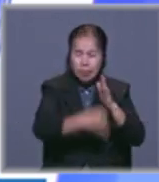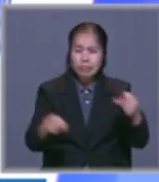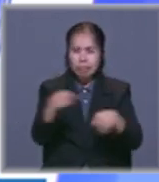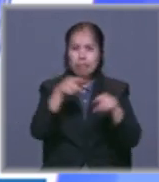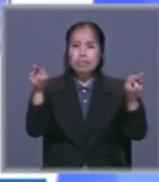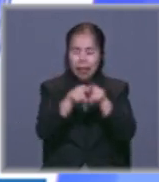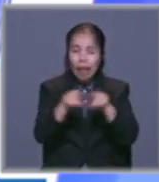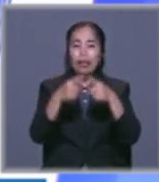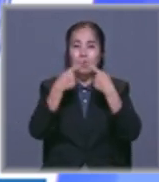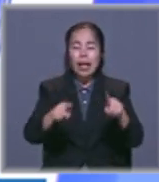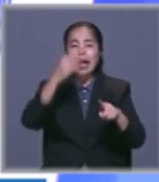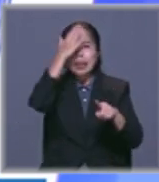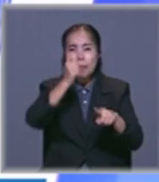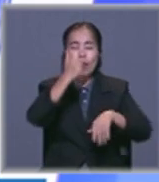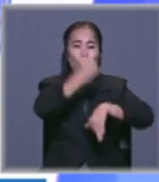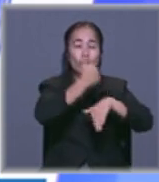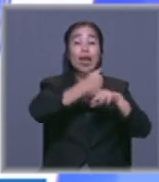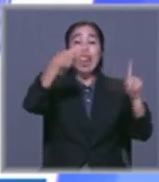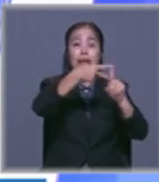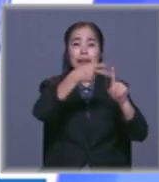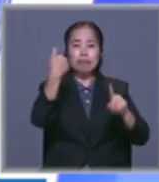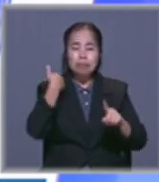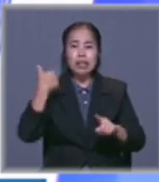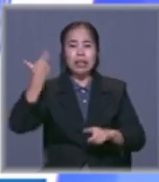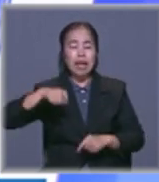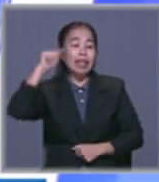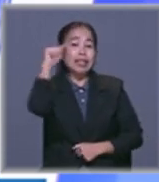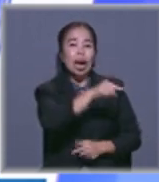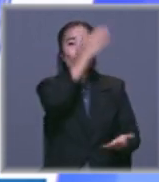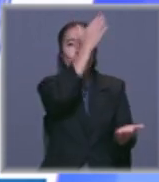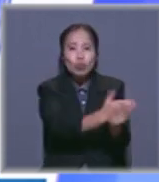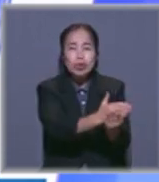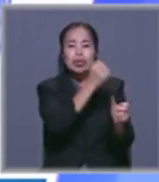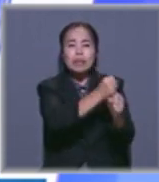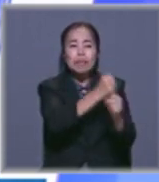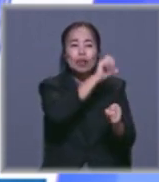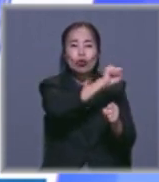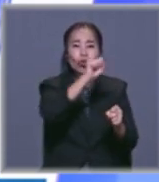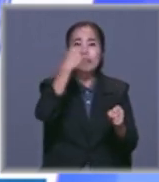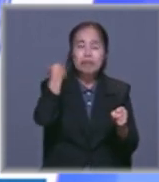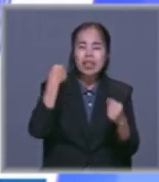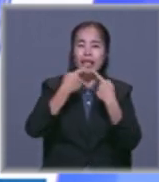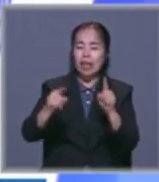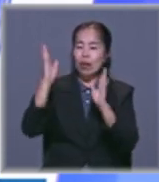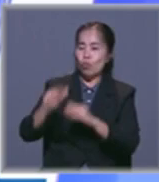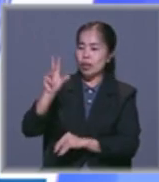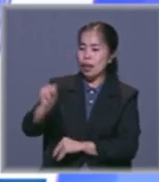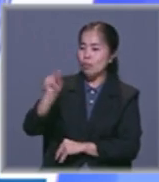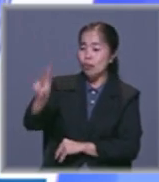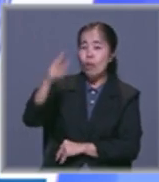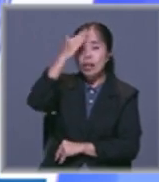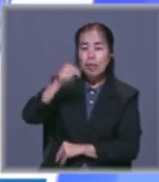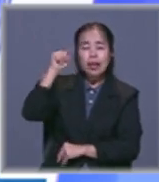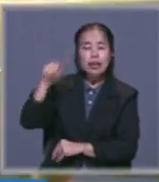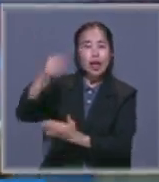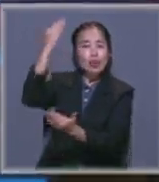รคอนาคตใหม่โดนระงับการปฏิบัติหน้าที่เพราะฉะนั้นมันกลายเป็นปัญหาทางการเมืองขึ้นมาในมุมมองของศาลรัฐธรรมนูญนั้นอธิบายไว้อย่างนี้ว่าเหตุผลที่